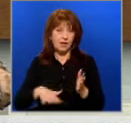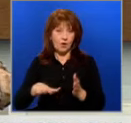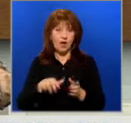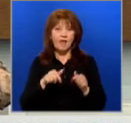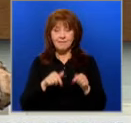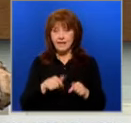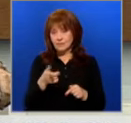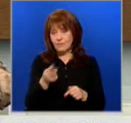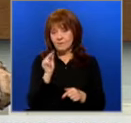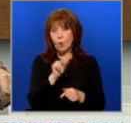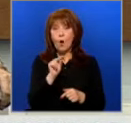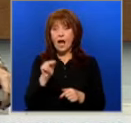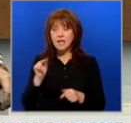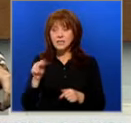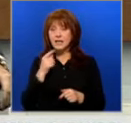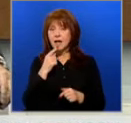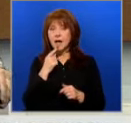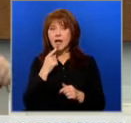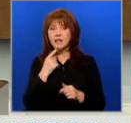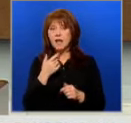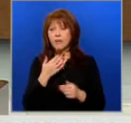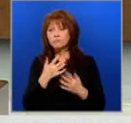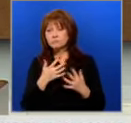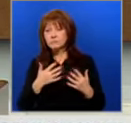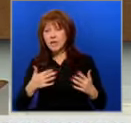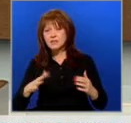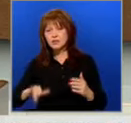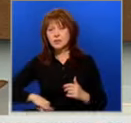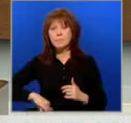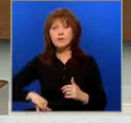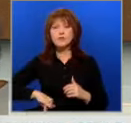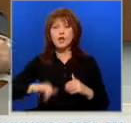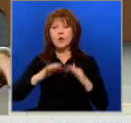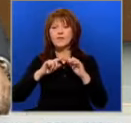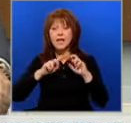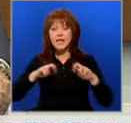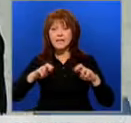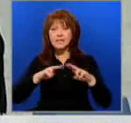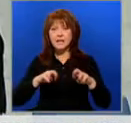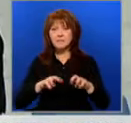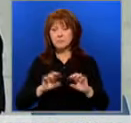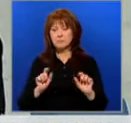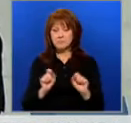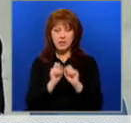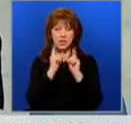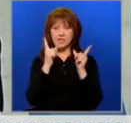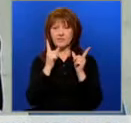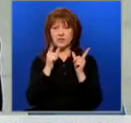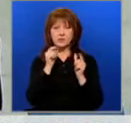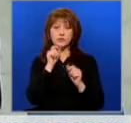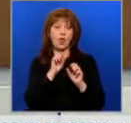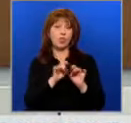Политико на базата на редица международни изследвания и това изведнъж стана новина. Днес Политико ви каза,